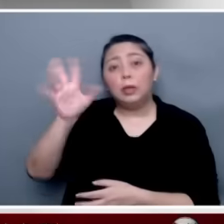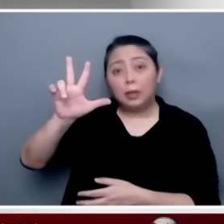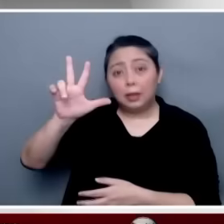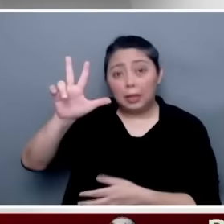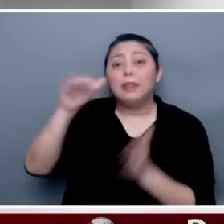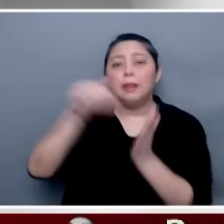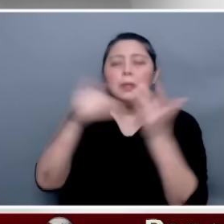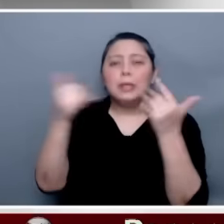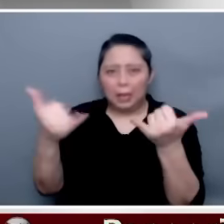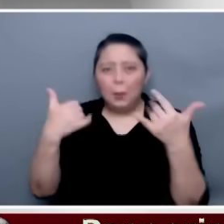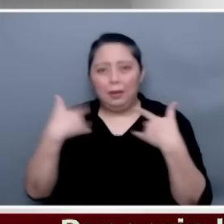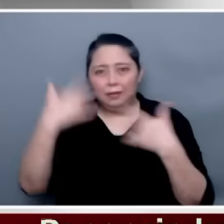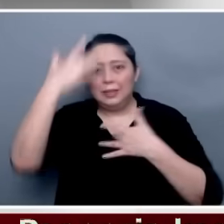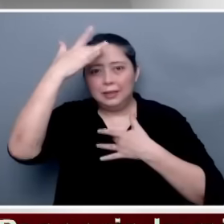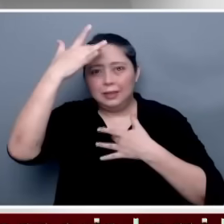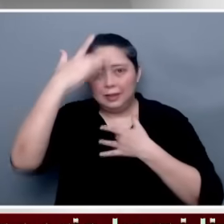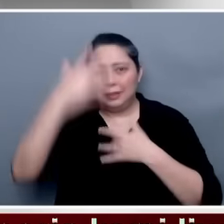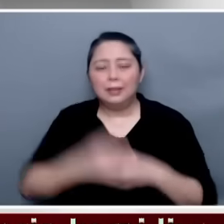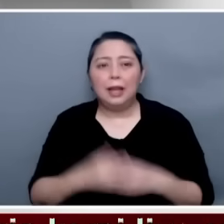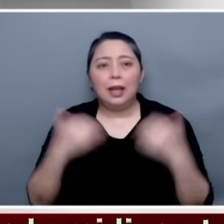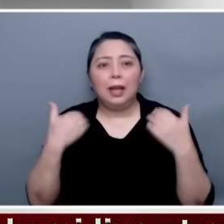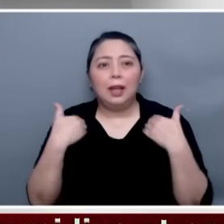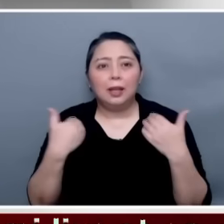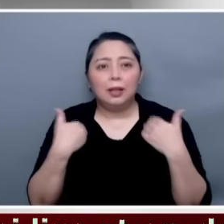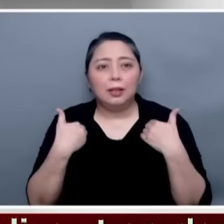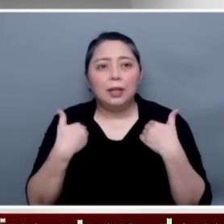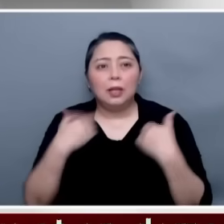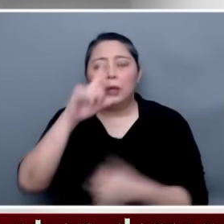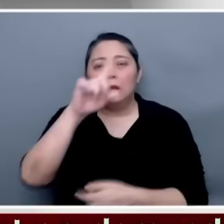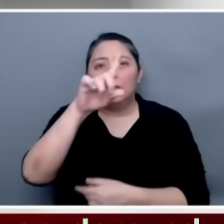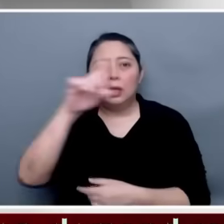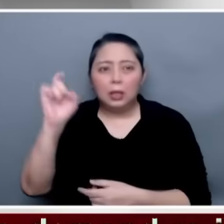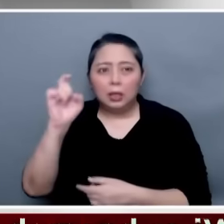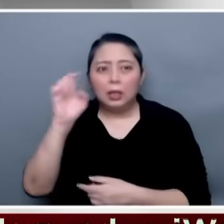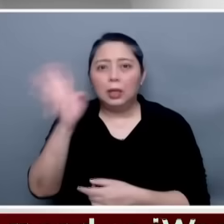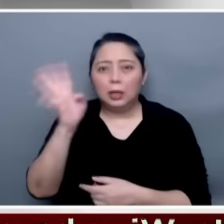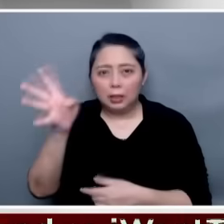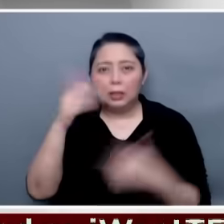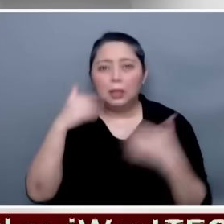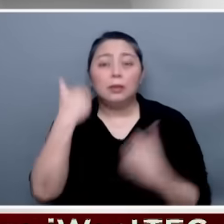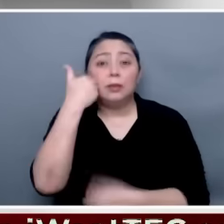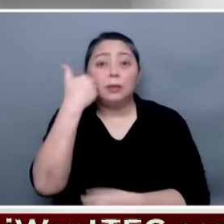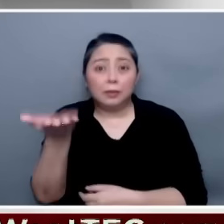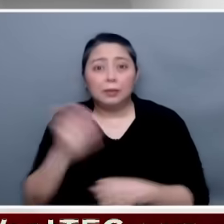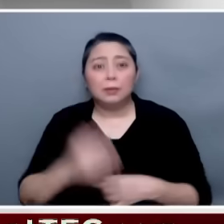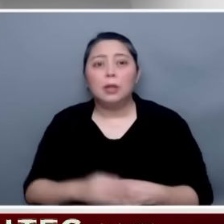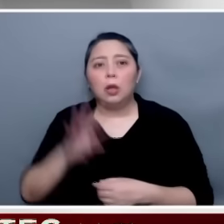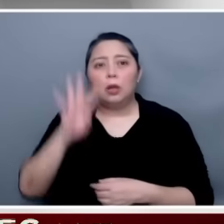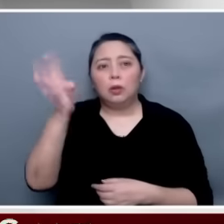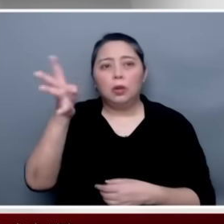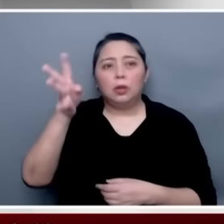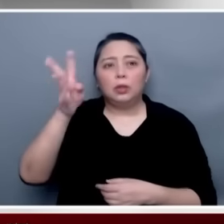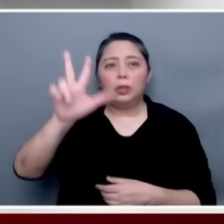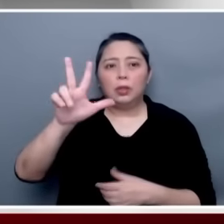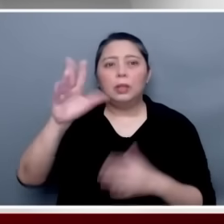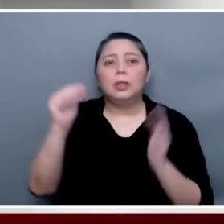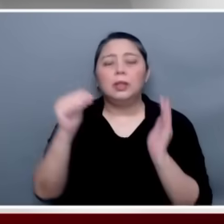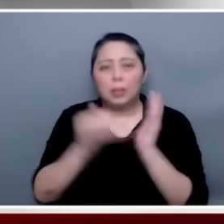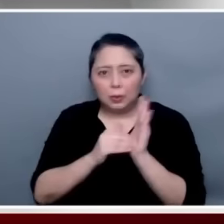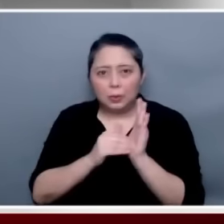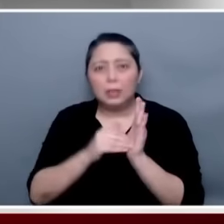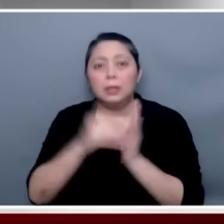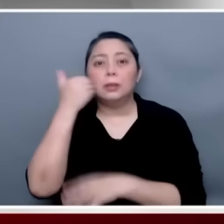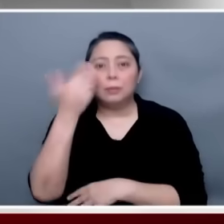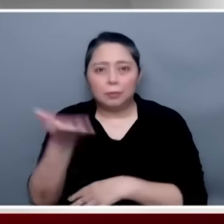cases, may 104 naman ang naitalang namatay para sa higit 43,000 na kabuang bilang. Higit 5,000 naman